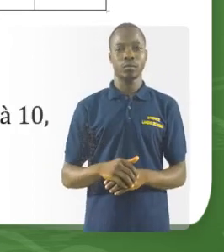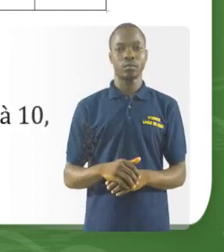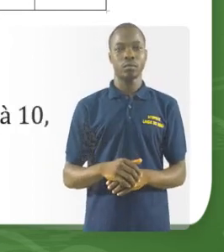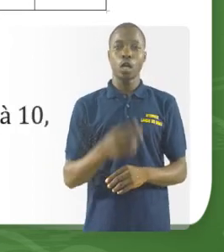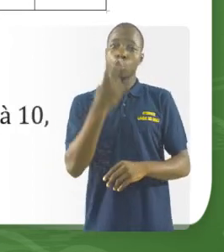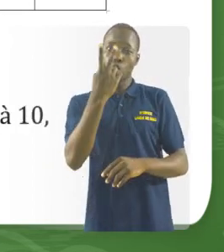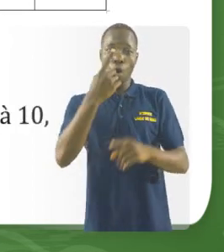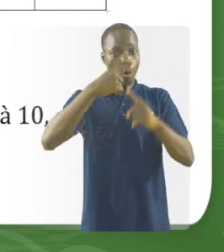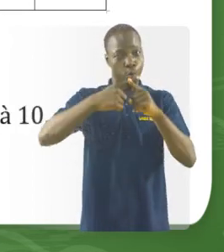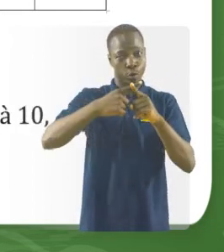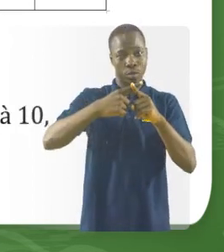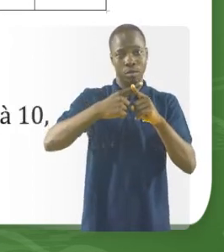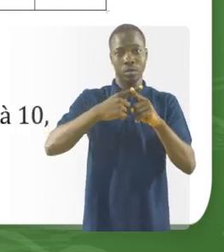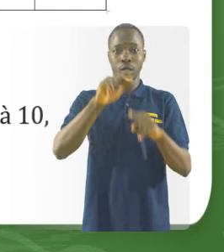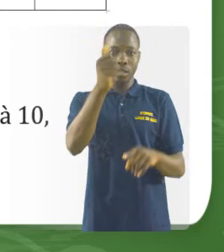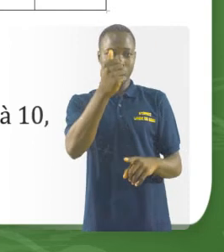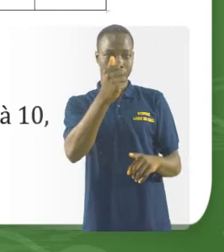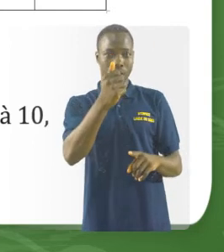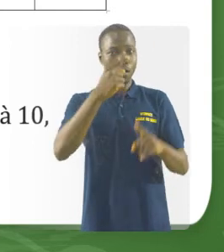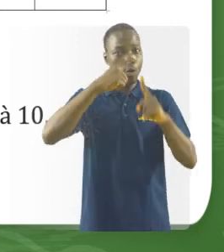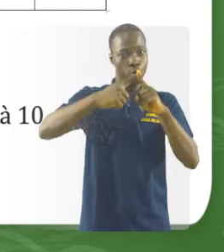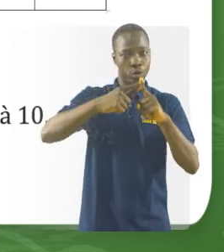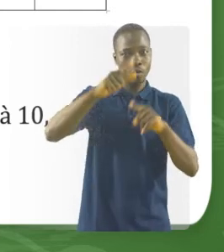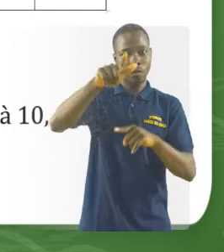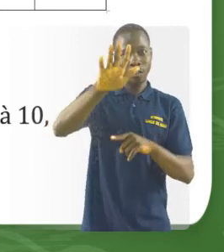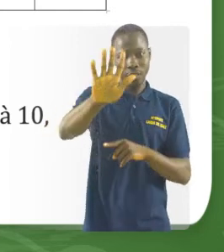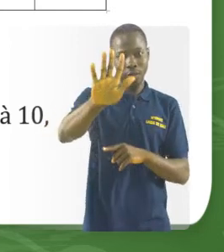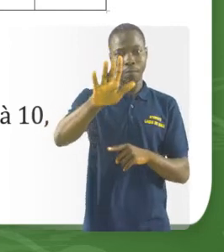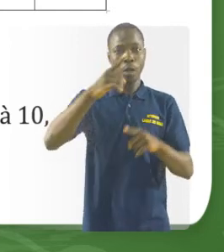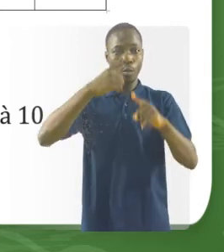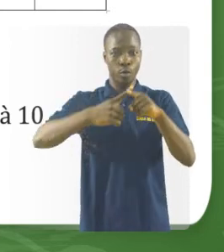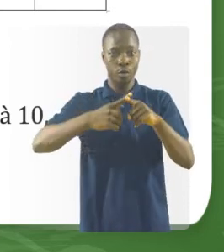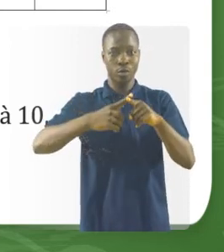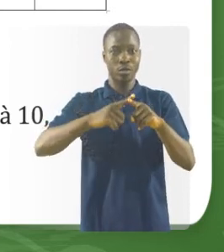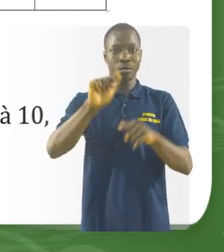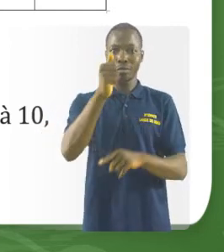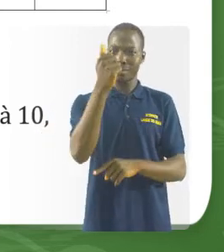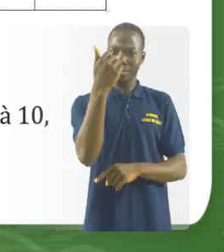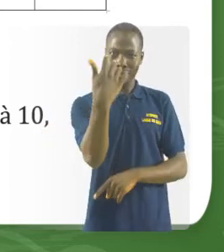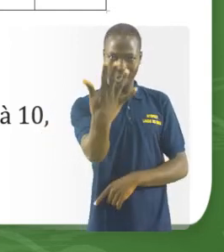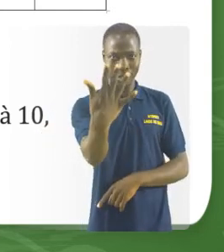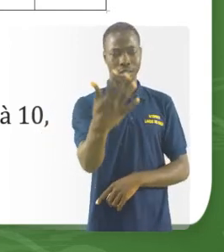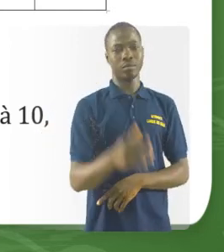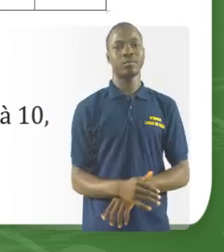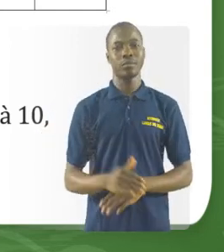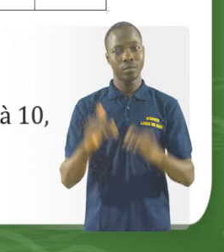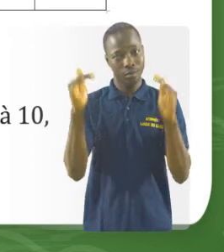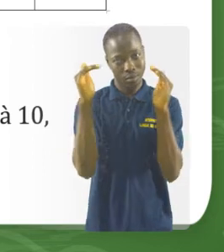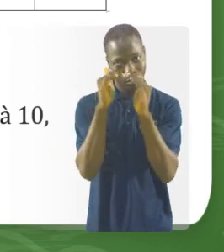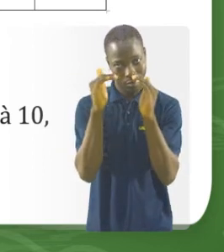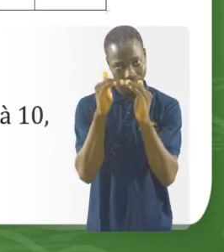2 plus 10 plus 25 plus 15, ce qui donne